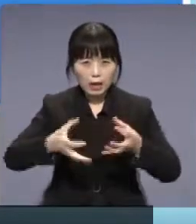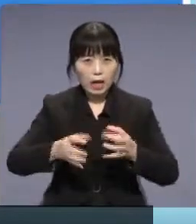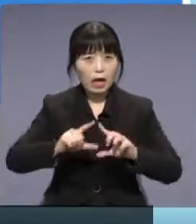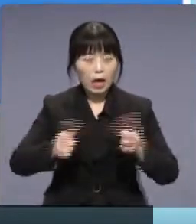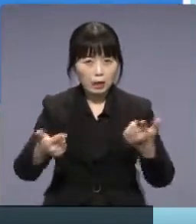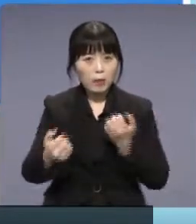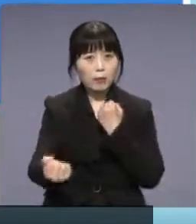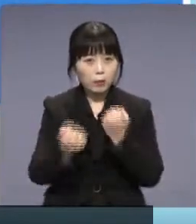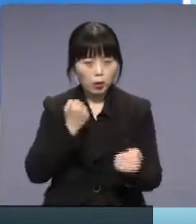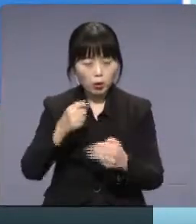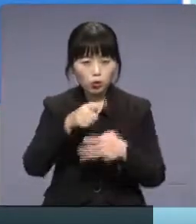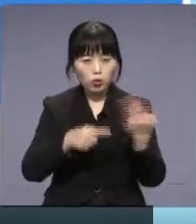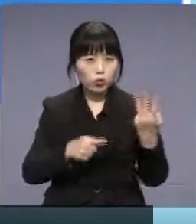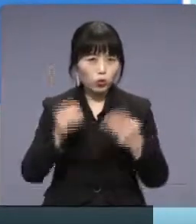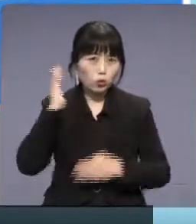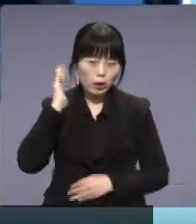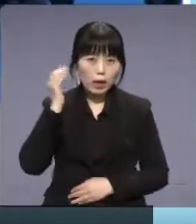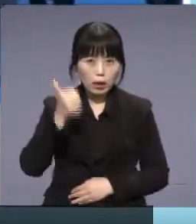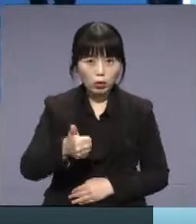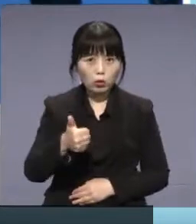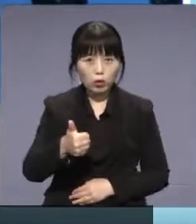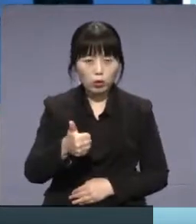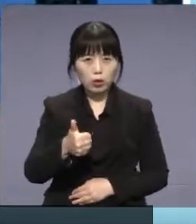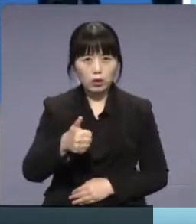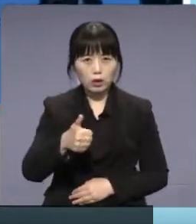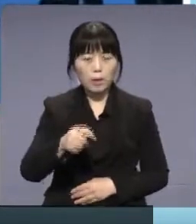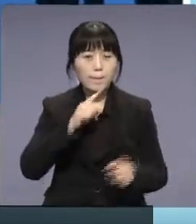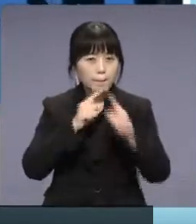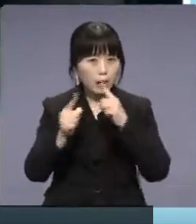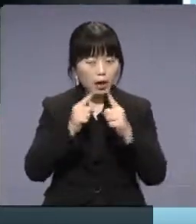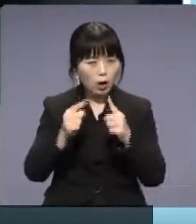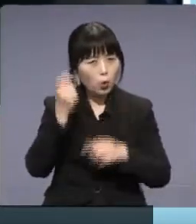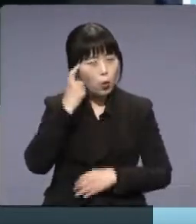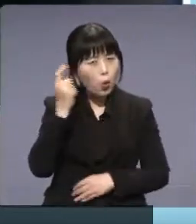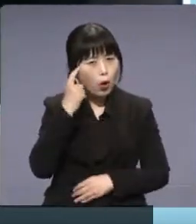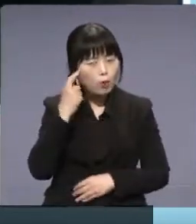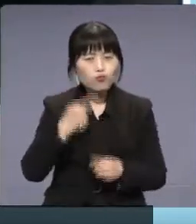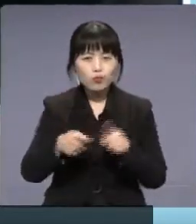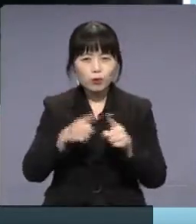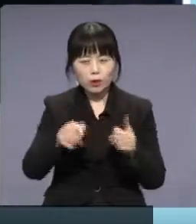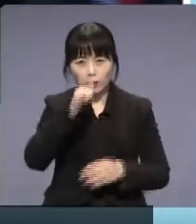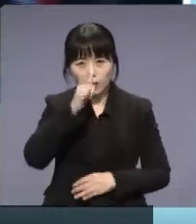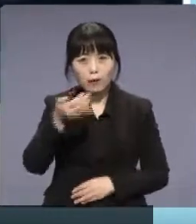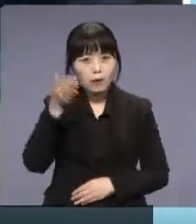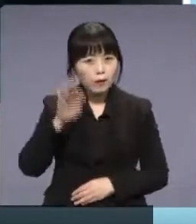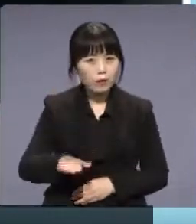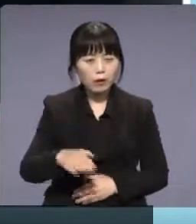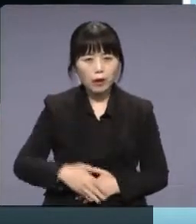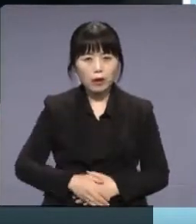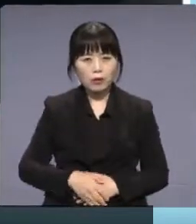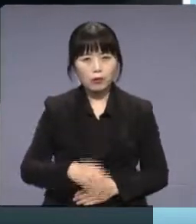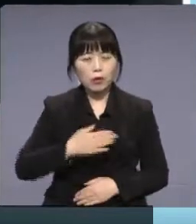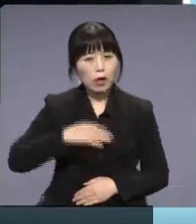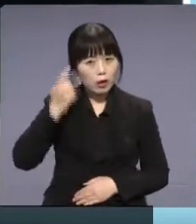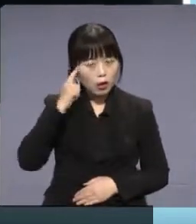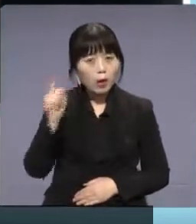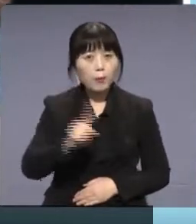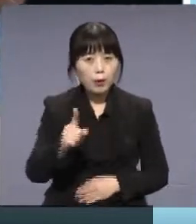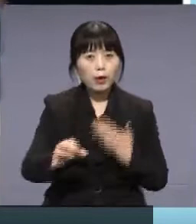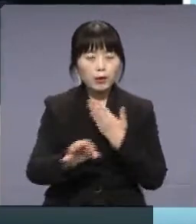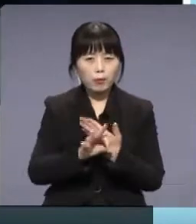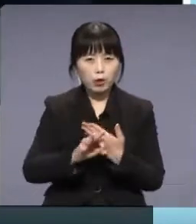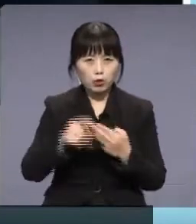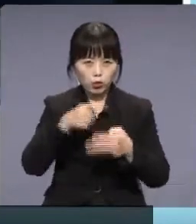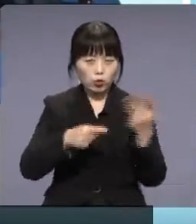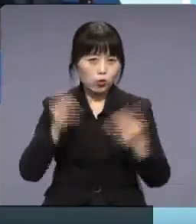불구하고 윤석열 대통령이 그걸 왜 언급했을까에 대해서 여러 분석이 있을 수 있겠는데 저는 이제 이렇게 생각을 합니다.